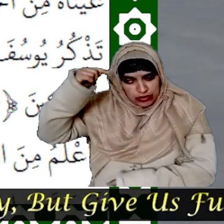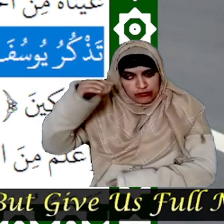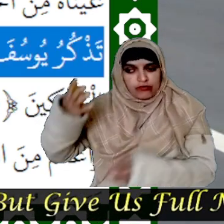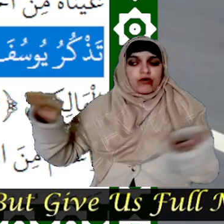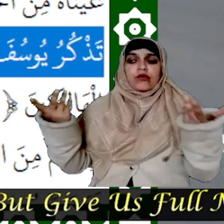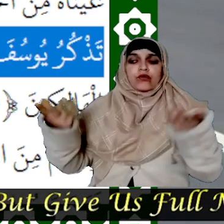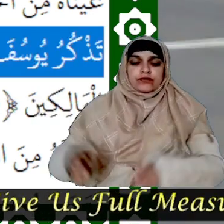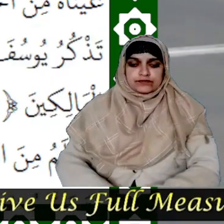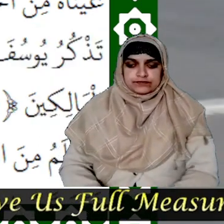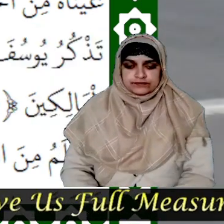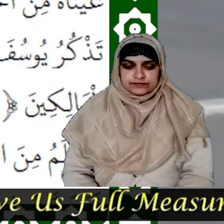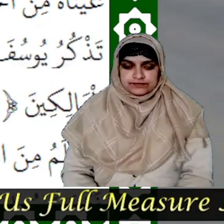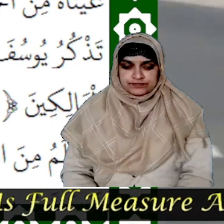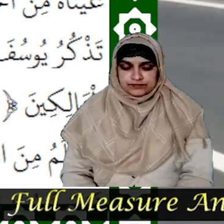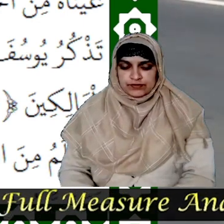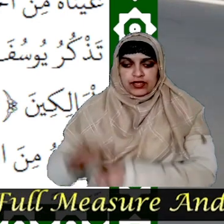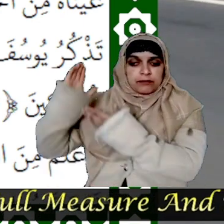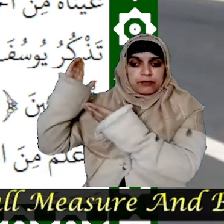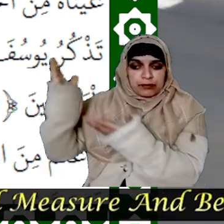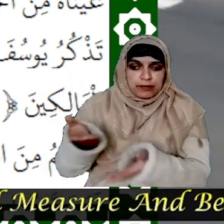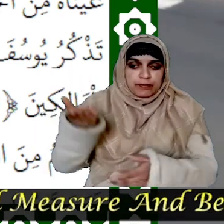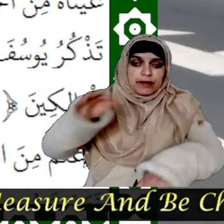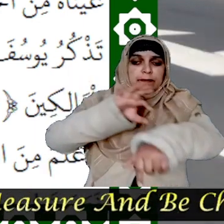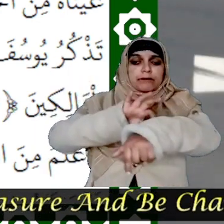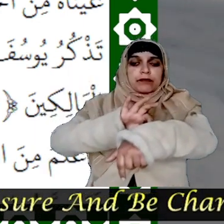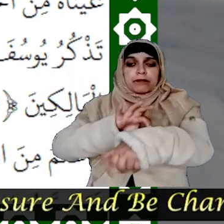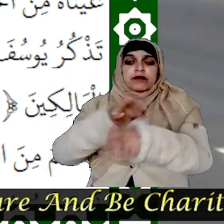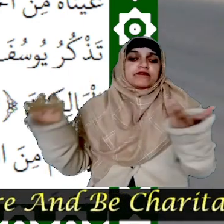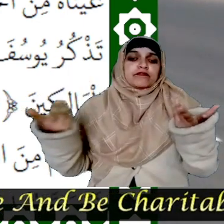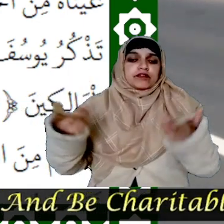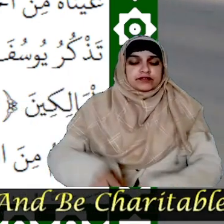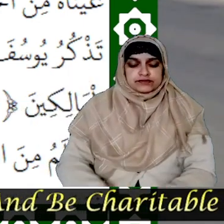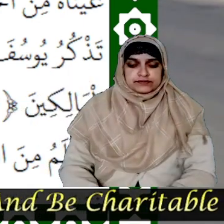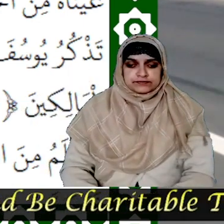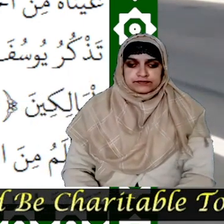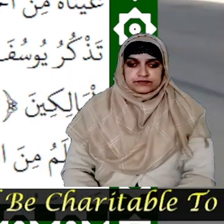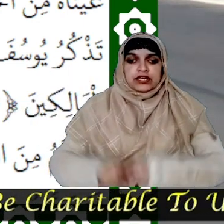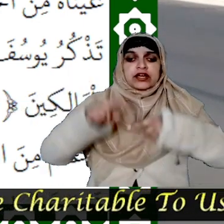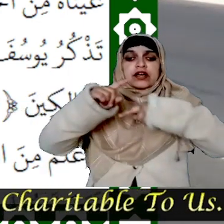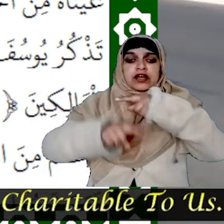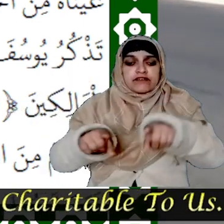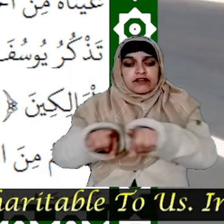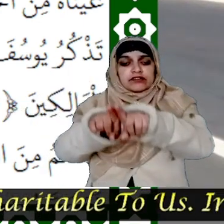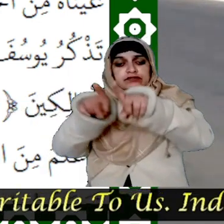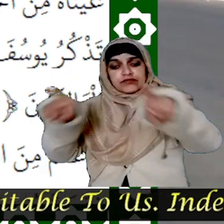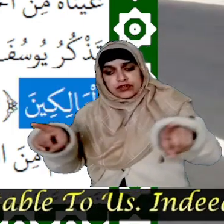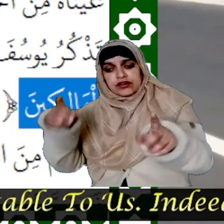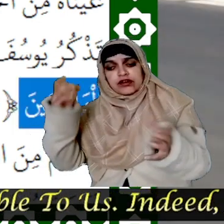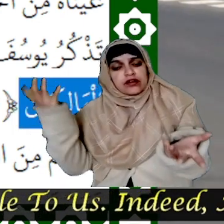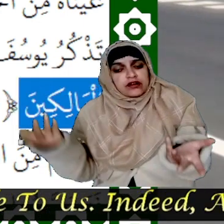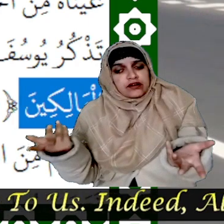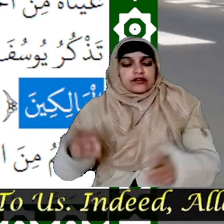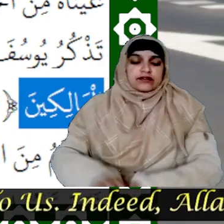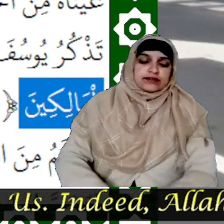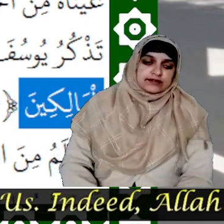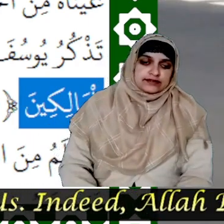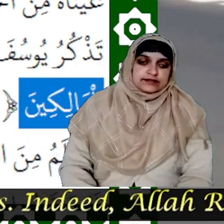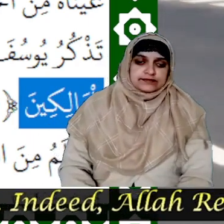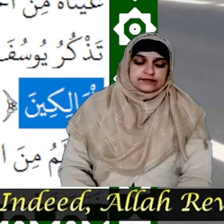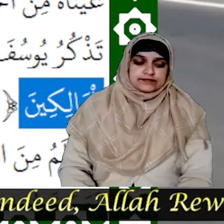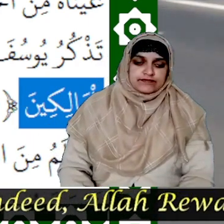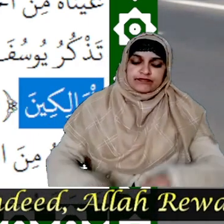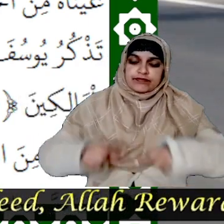تكون حرضا حمد وطول ضعيفتت ضعيف الجسم أمت هذا ضعيف القوة هم نلاف